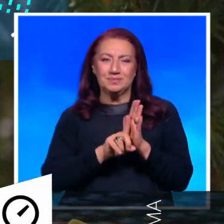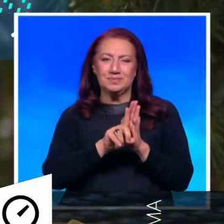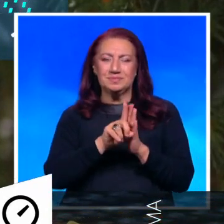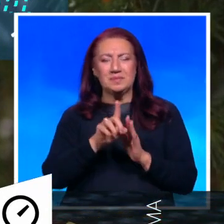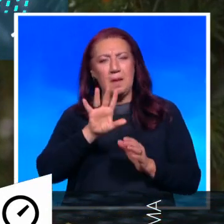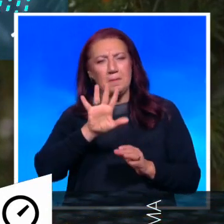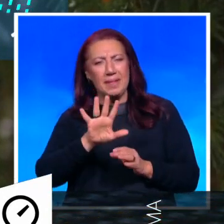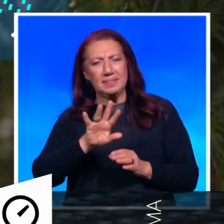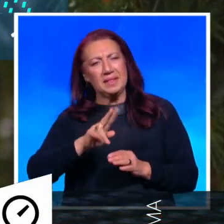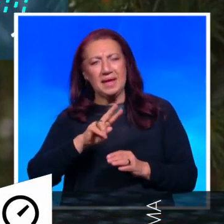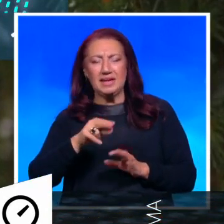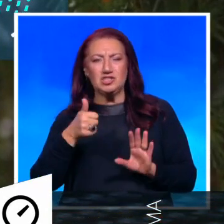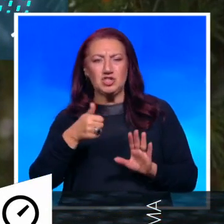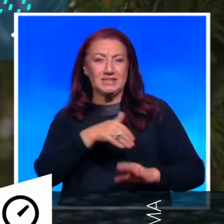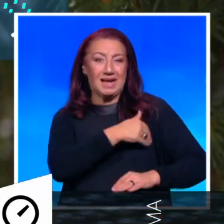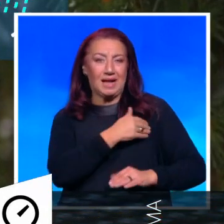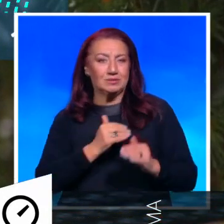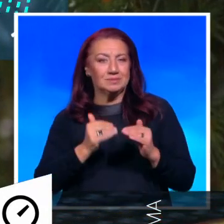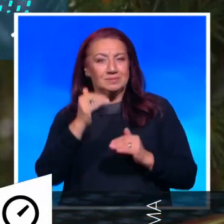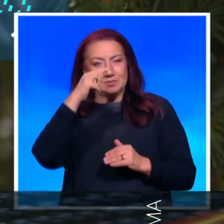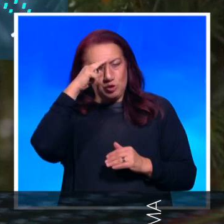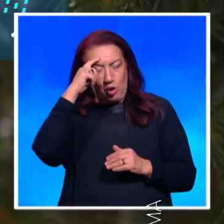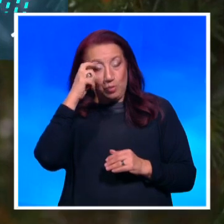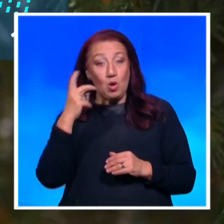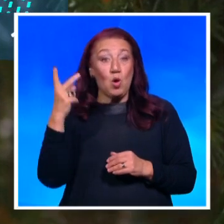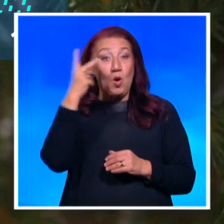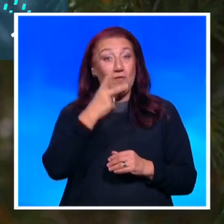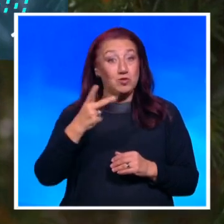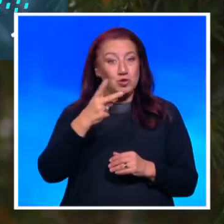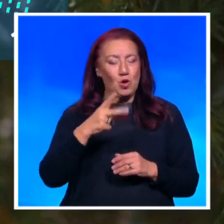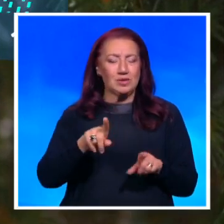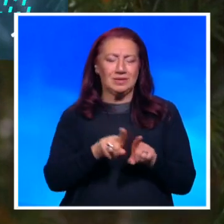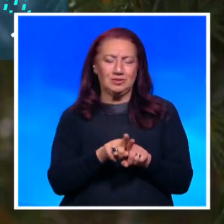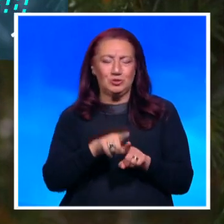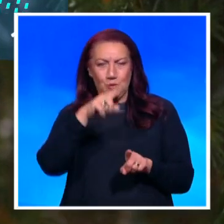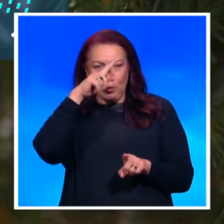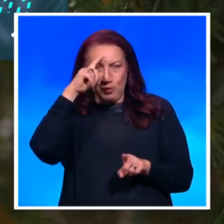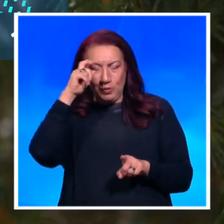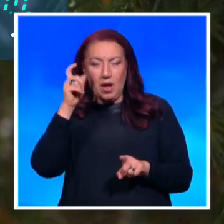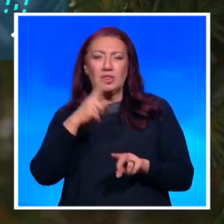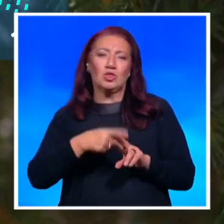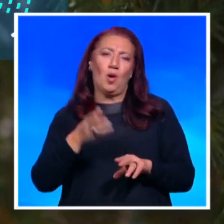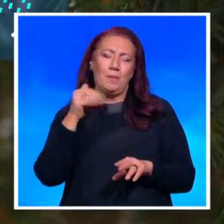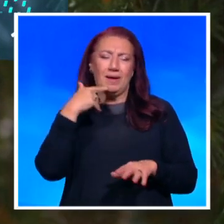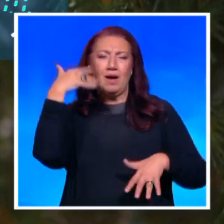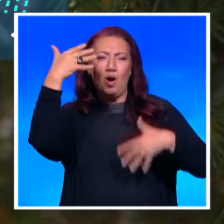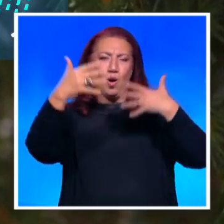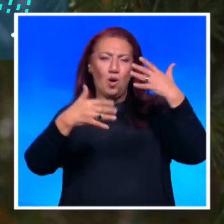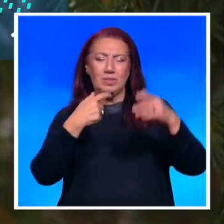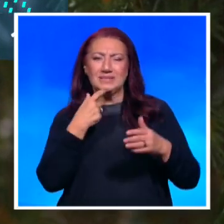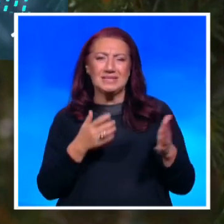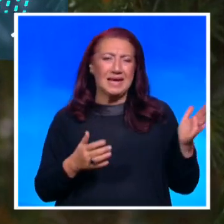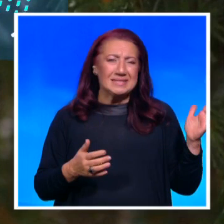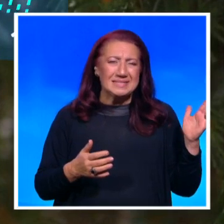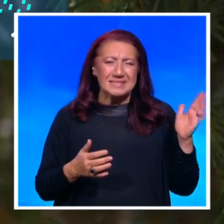около 5-6 градуса. Във вторник ще се затопли още малко, но пък тогава облачността ще се увеличи и от запад ще започнат